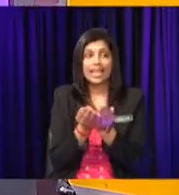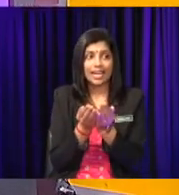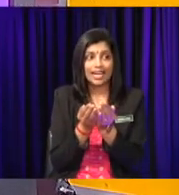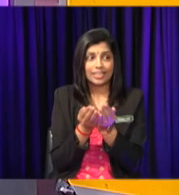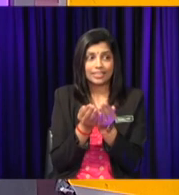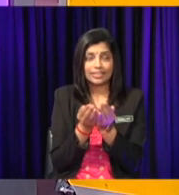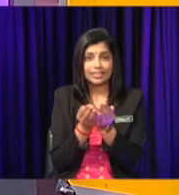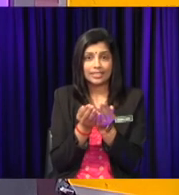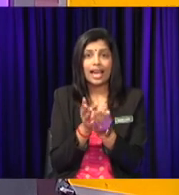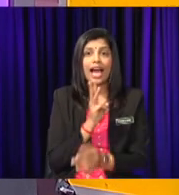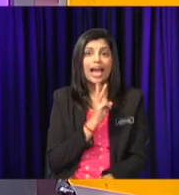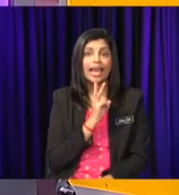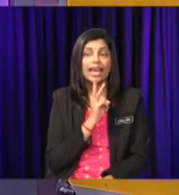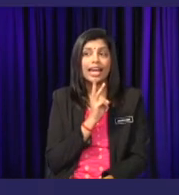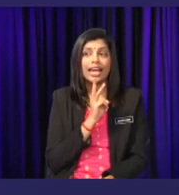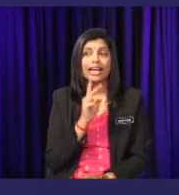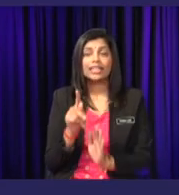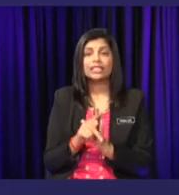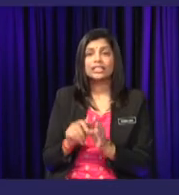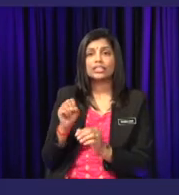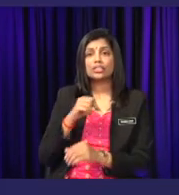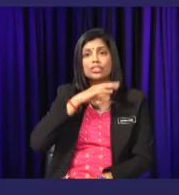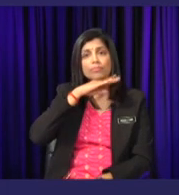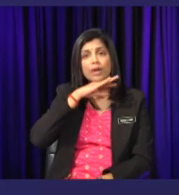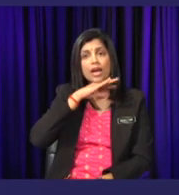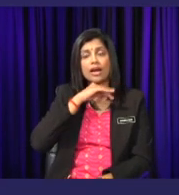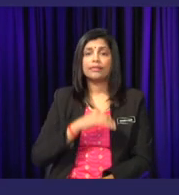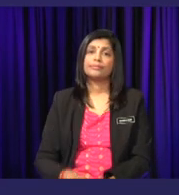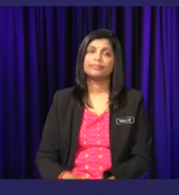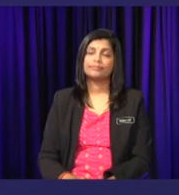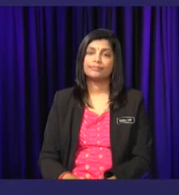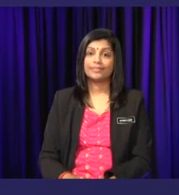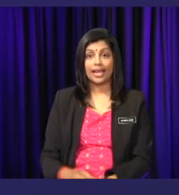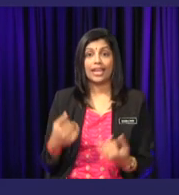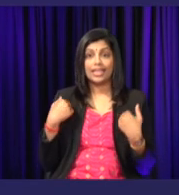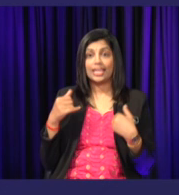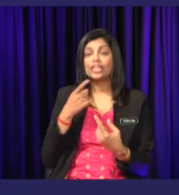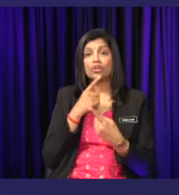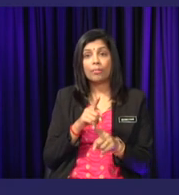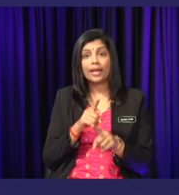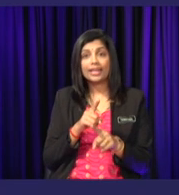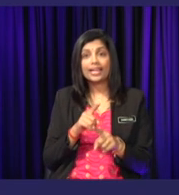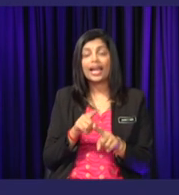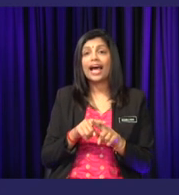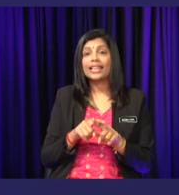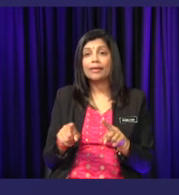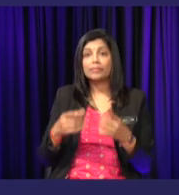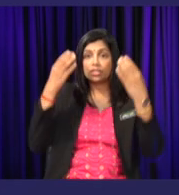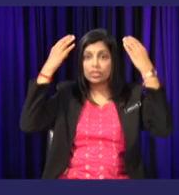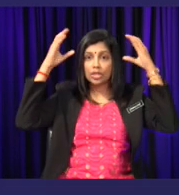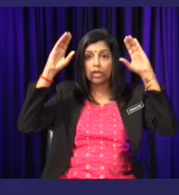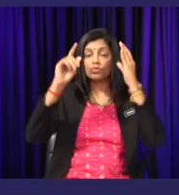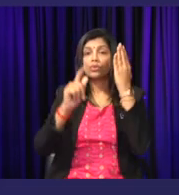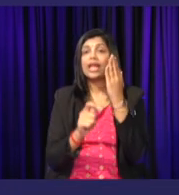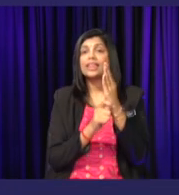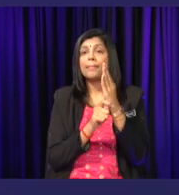ini tercemar sama aja macam jawaban tadi tapi lebih kemas sebab